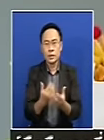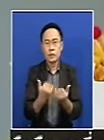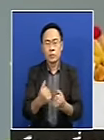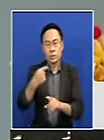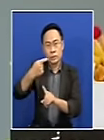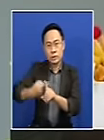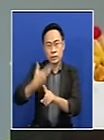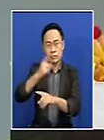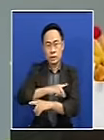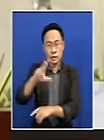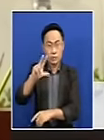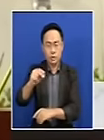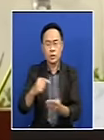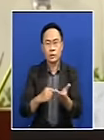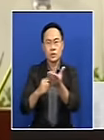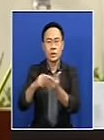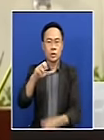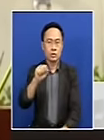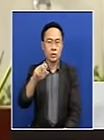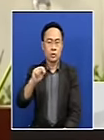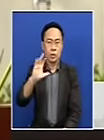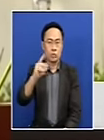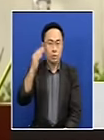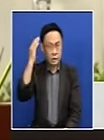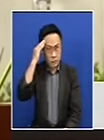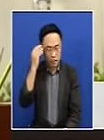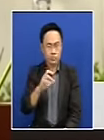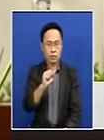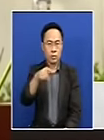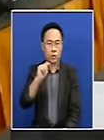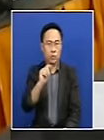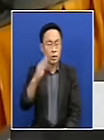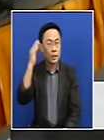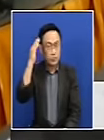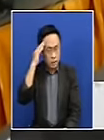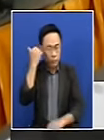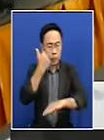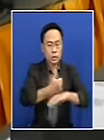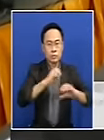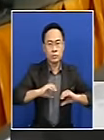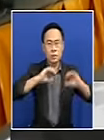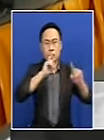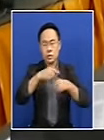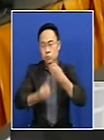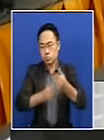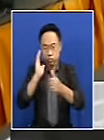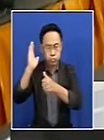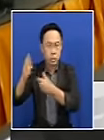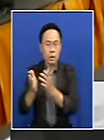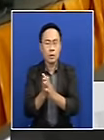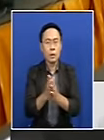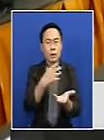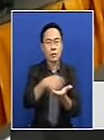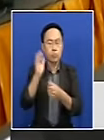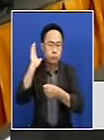ที่30มีนาคมก็จะนำเสนอต่อสภานิติบัญญัติแห่งชาติสภากับเคลื่อนการปฏิรูปประเทศและหัวหน้าส่วนราชการต่างๆค่ะ ประธ